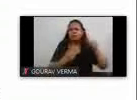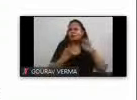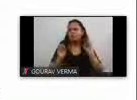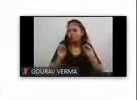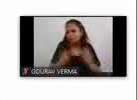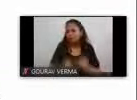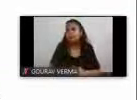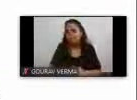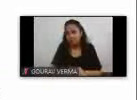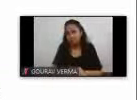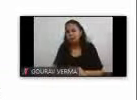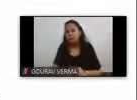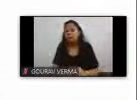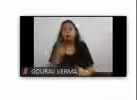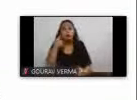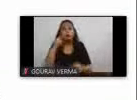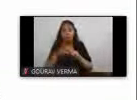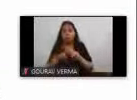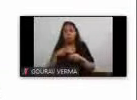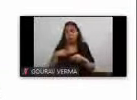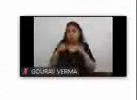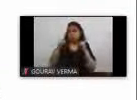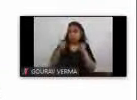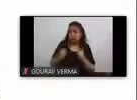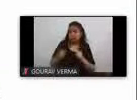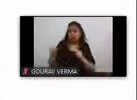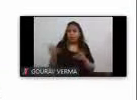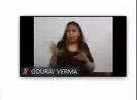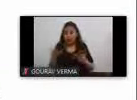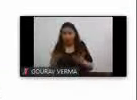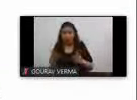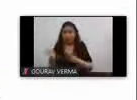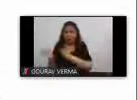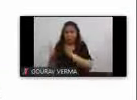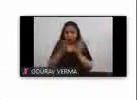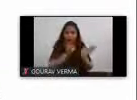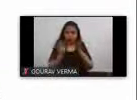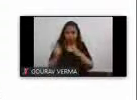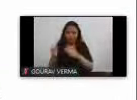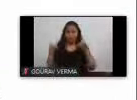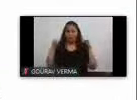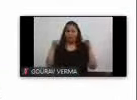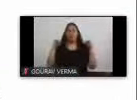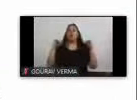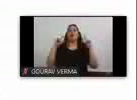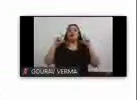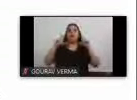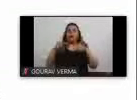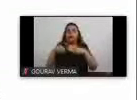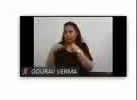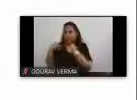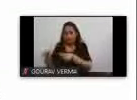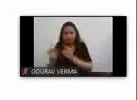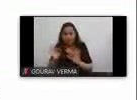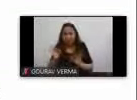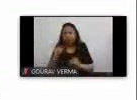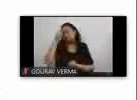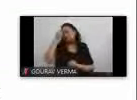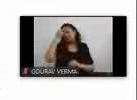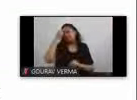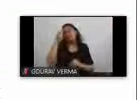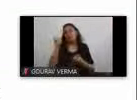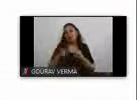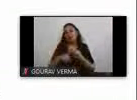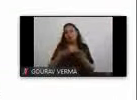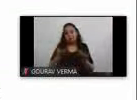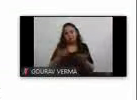do not concentrate or keep priority of postural security. जेस्चर्स, आप क्या जेस्चर्स यूज रहे,